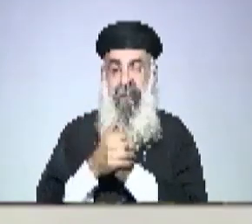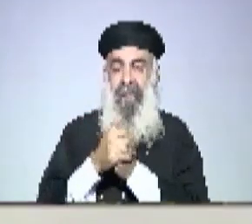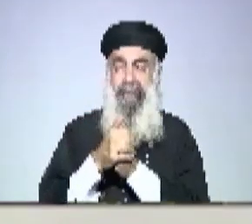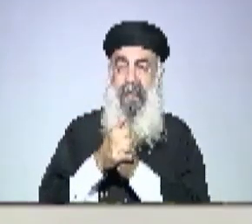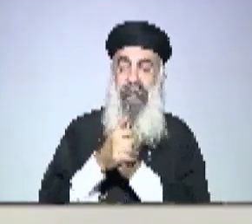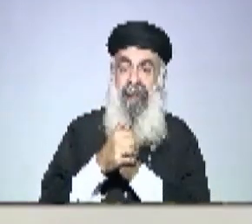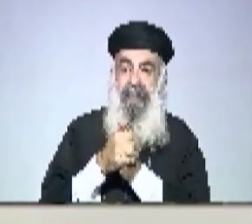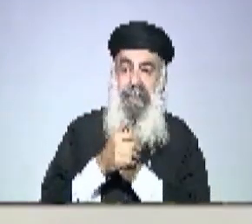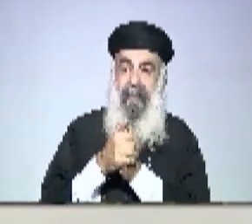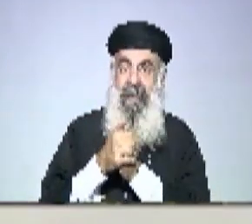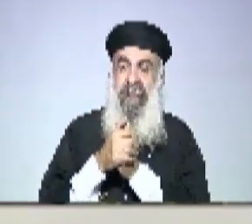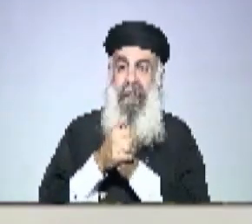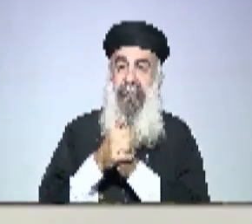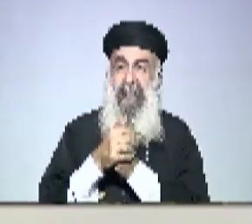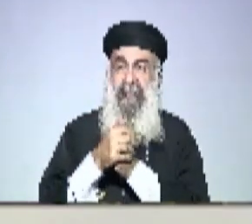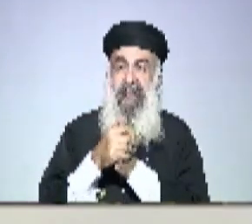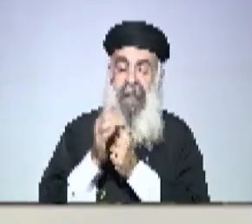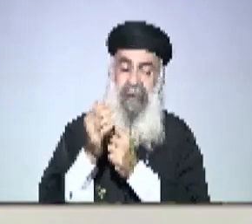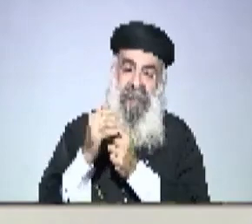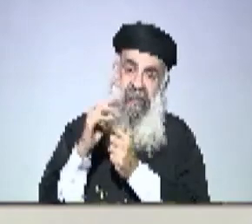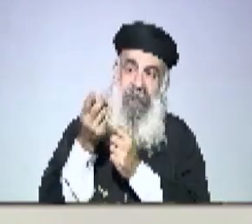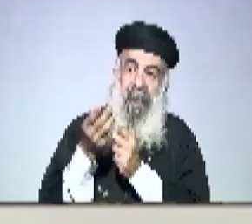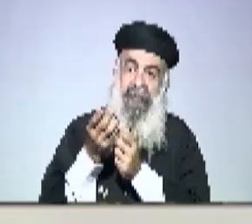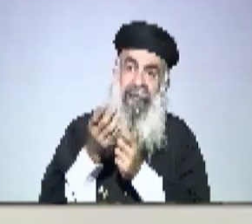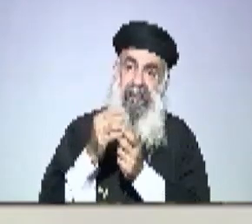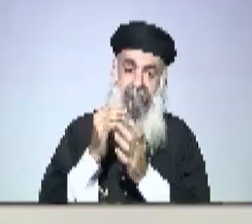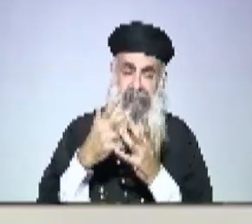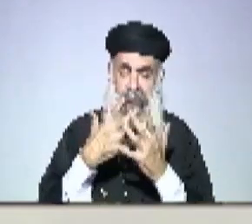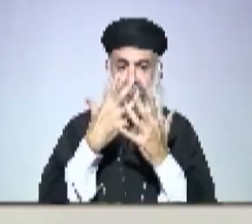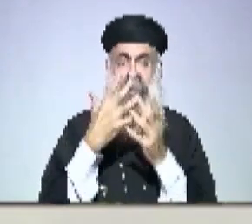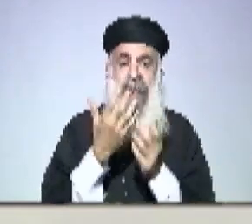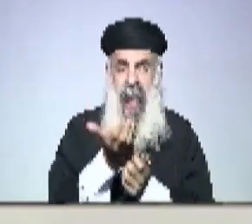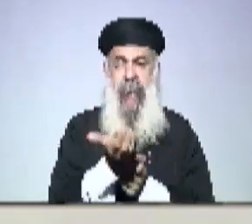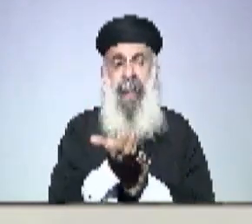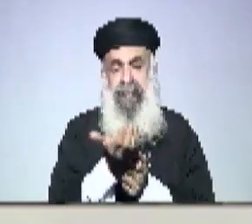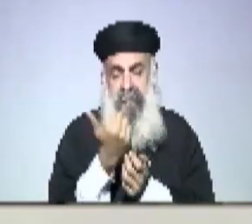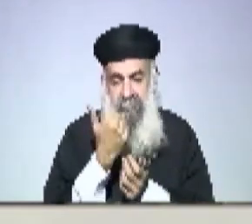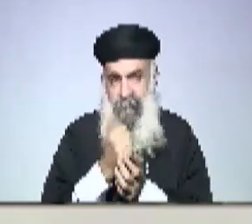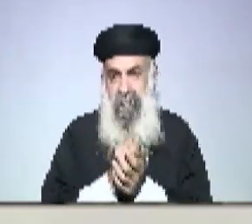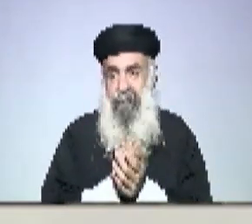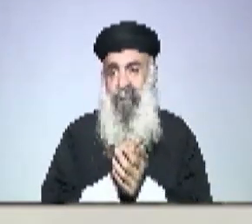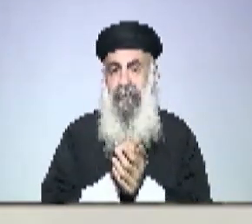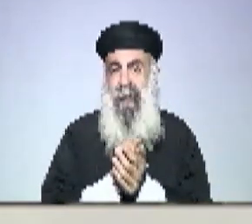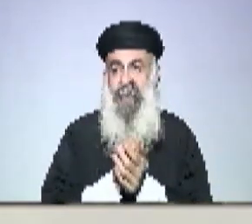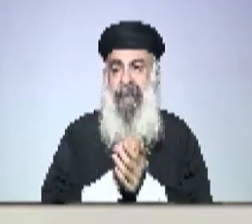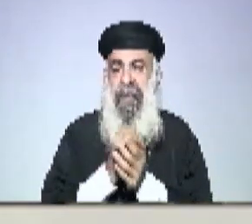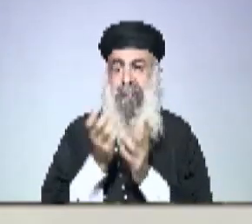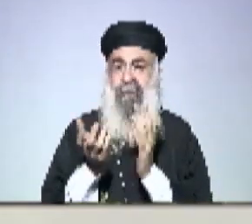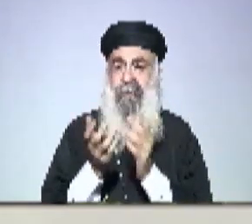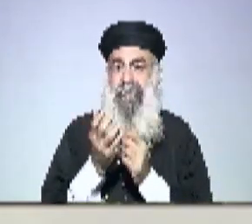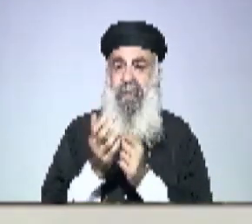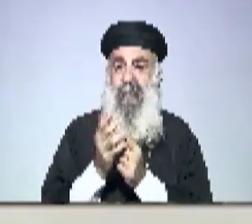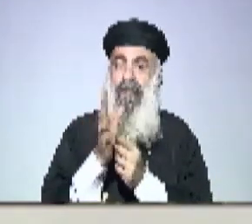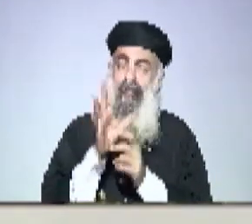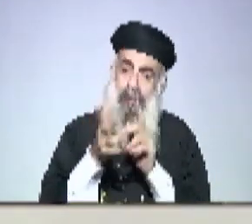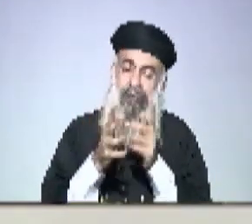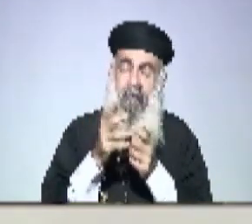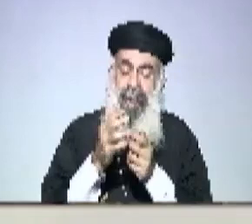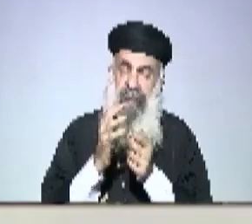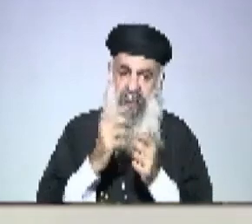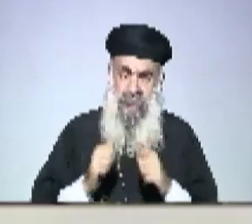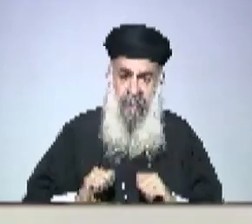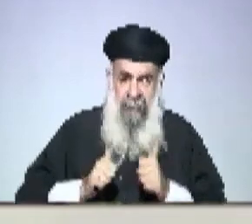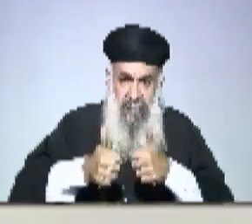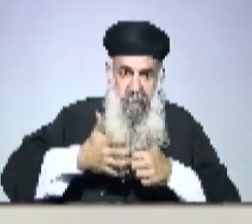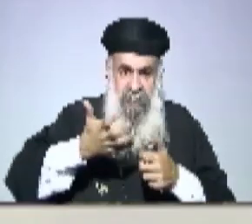اللي بيجوا يعني عندهم جراه يطلبوا الاسف يعني احيانا اللي عندهم جراه